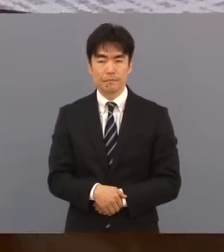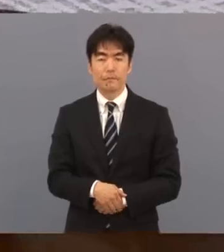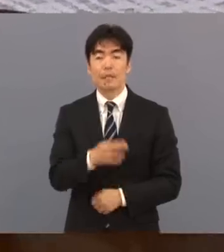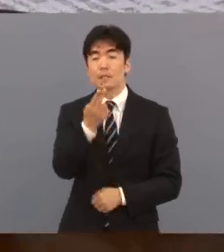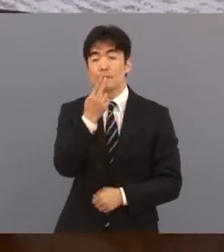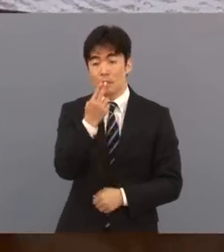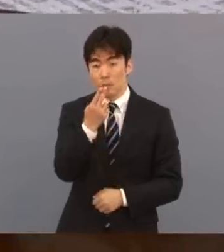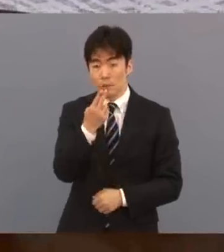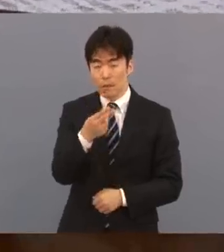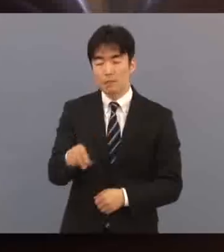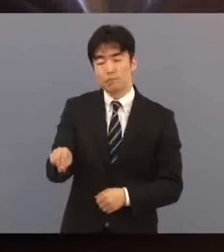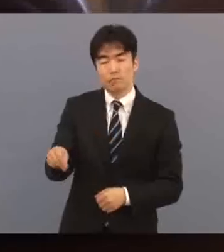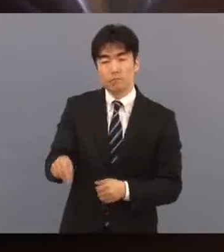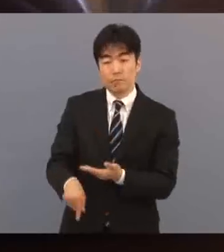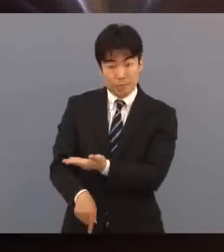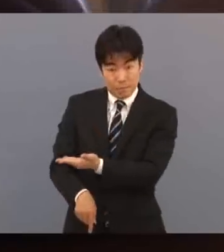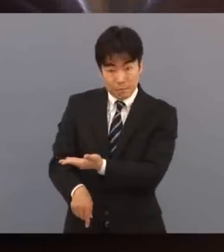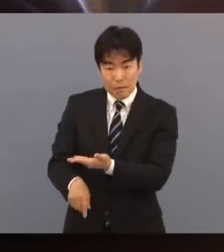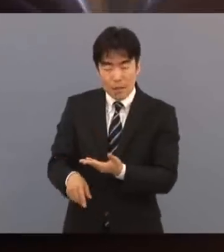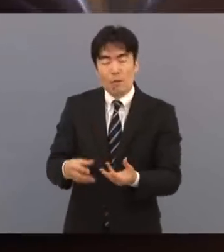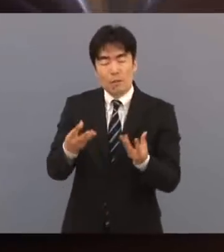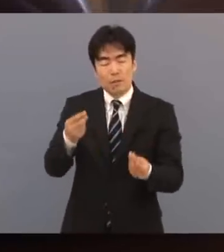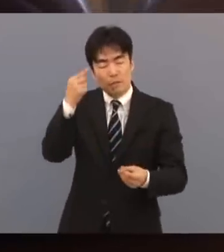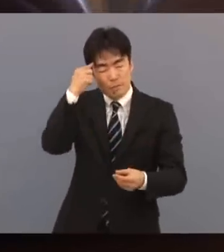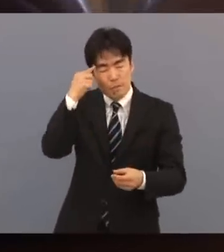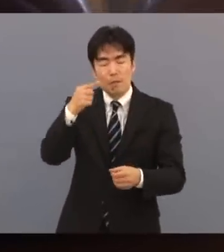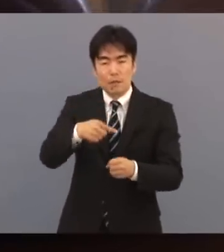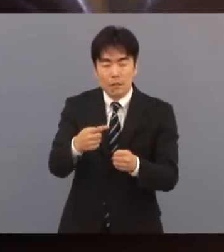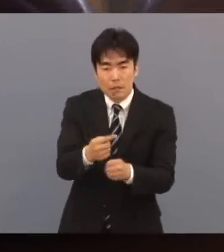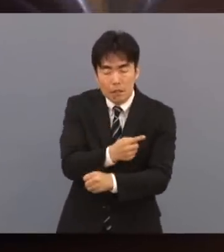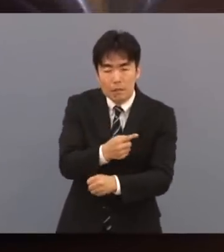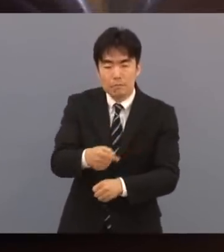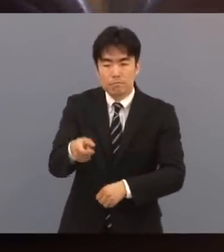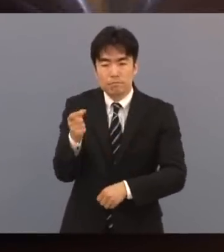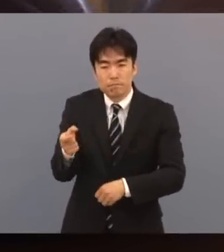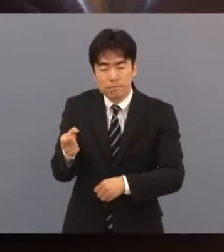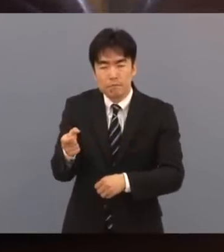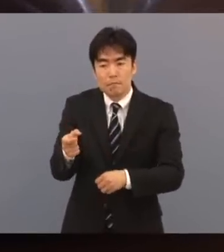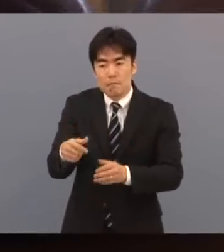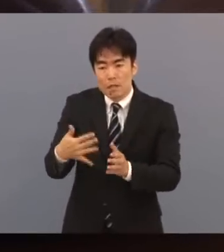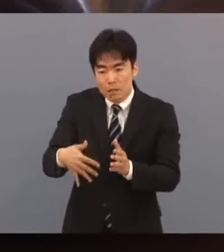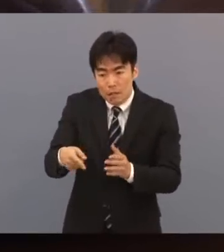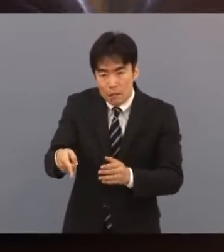タバコはもみ消しただけでは火が消えない場合もあります。